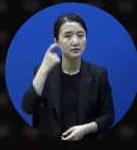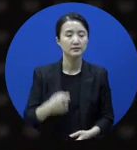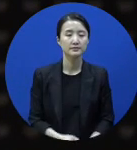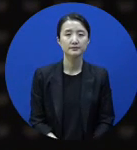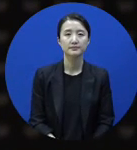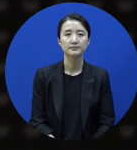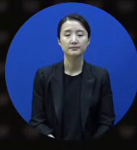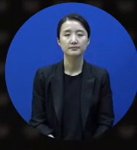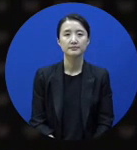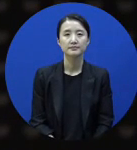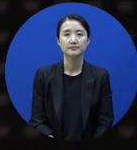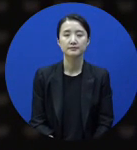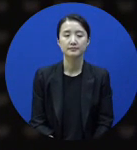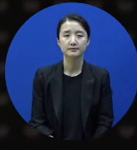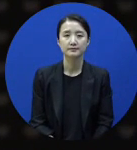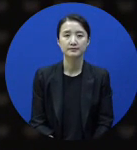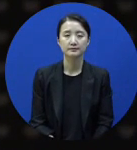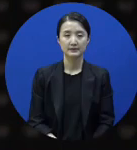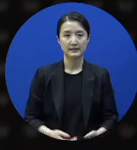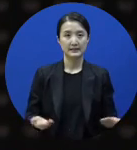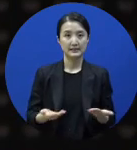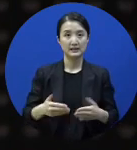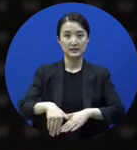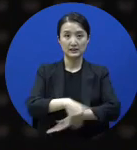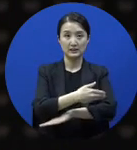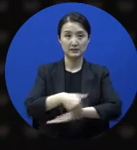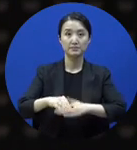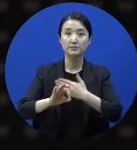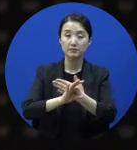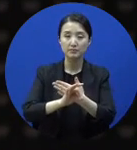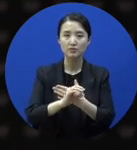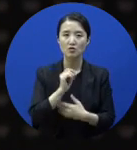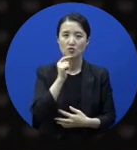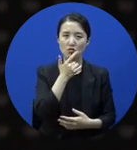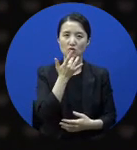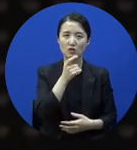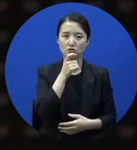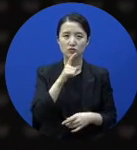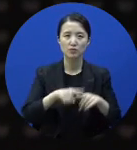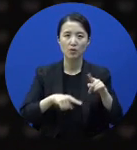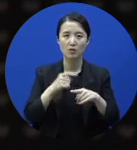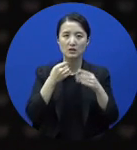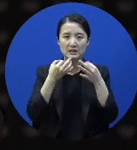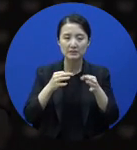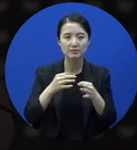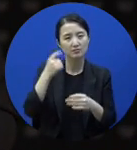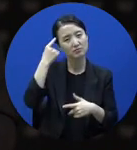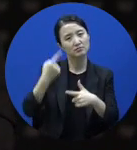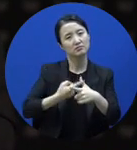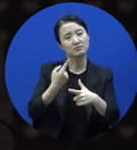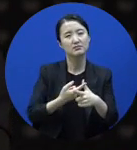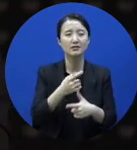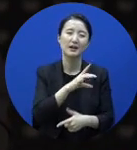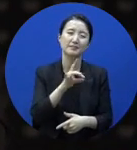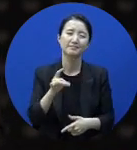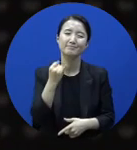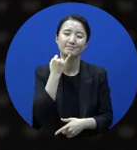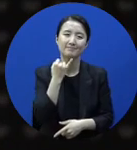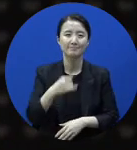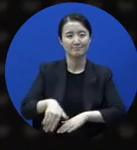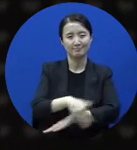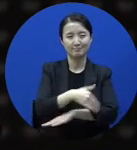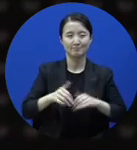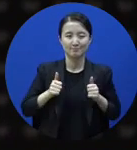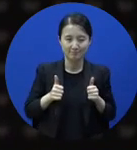다닐 때는 월, 화, 수, 목, 금, 토, 일 채우기만 하면 사실 회사에서 크게 이제 뭐 문제가 되지 않으면 매달 월급이